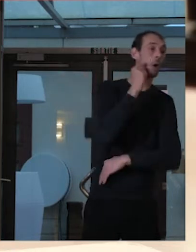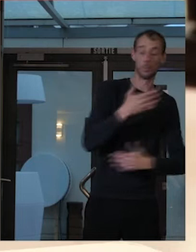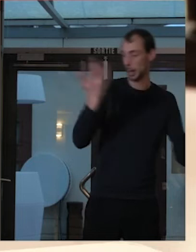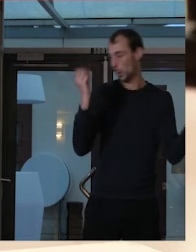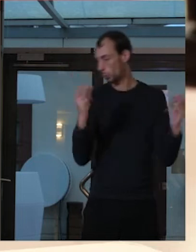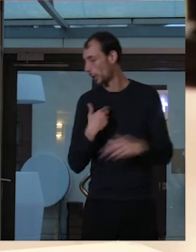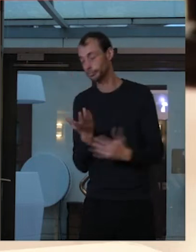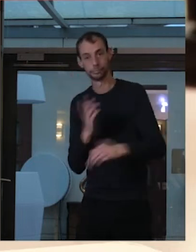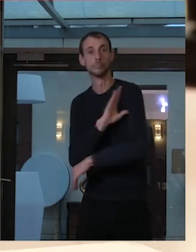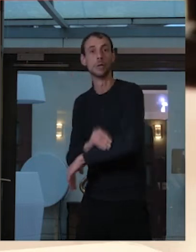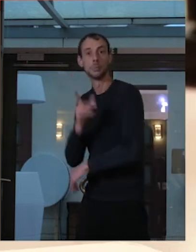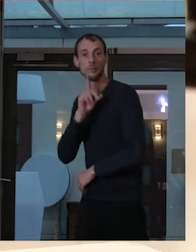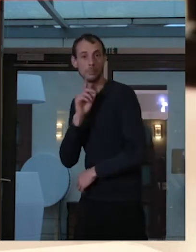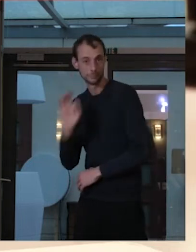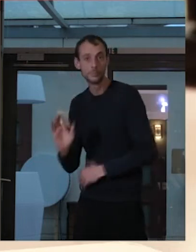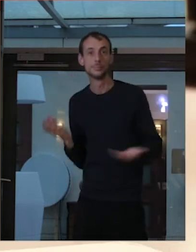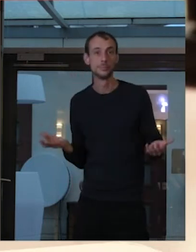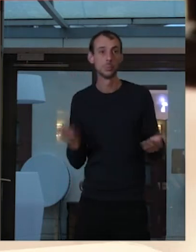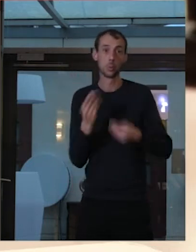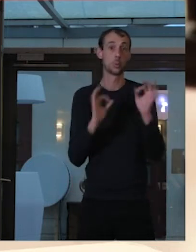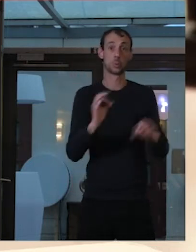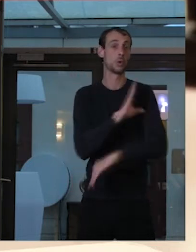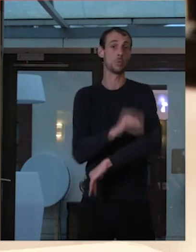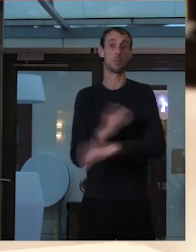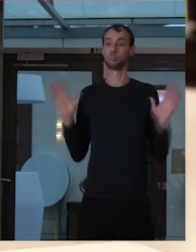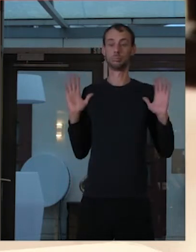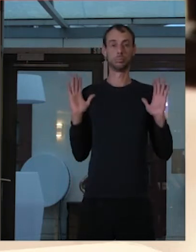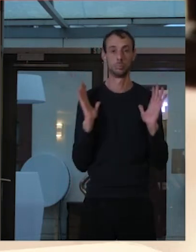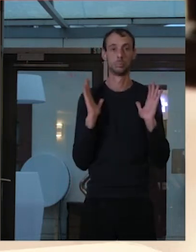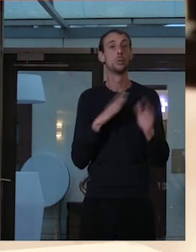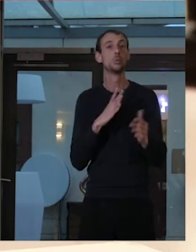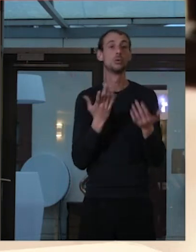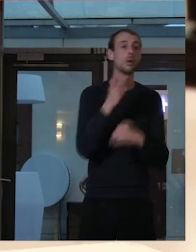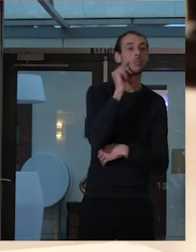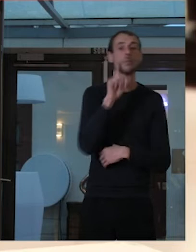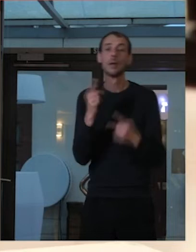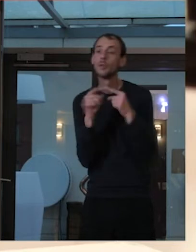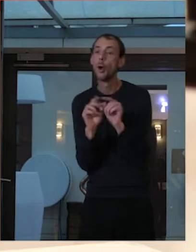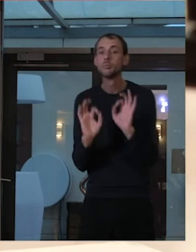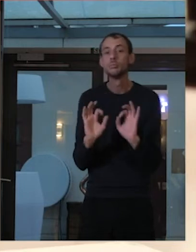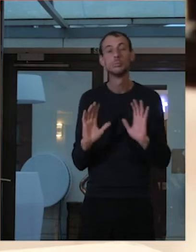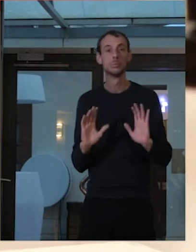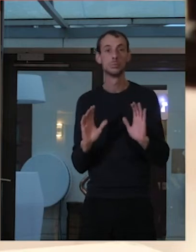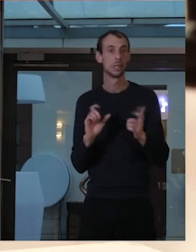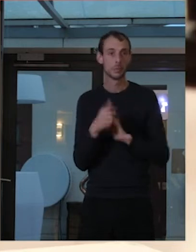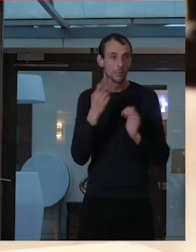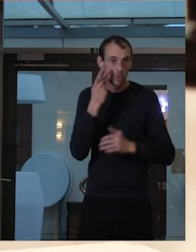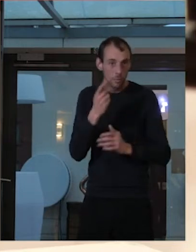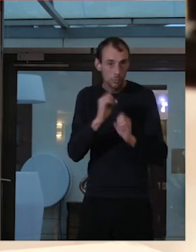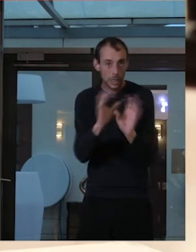court. Et puis, on voit bien, en fait, en regardant, il y a quelques différences parfois entre les filles et les garçons, et ça permet d'identifier très vite à quoi on a affaire.